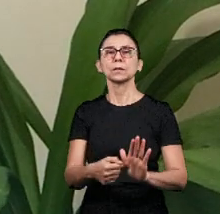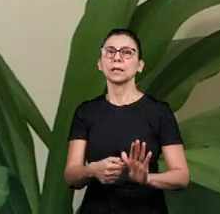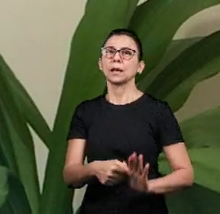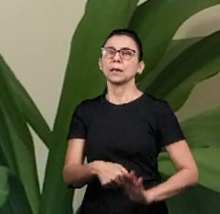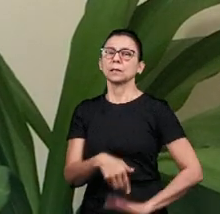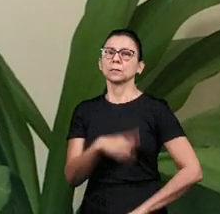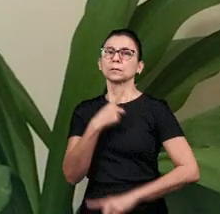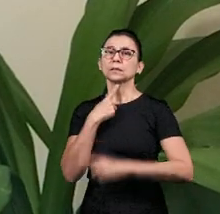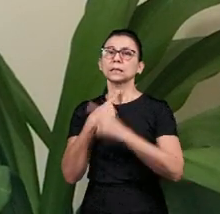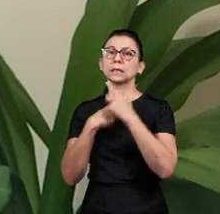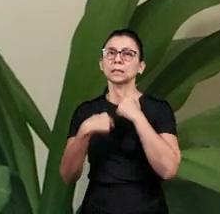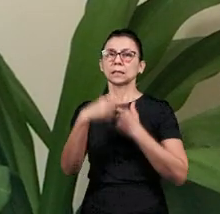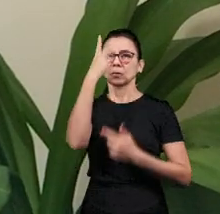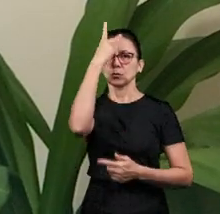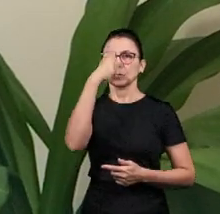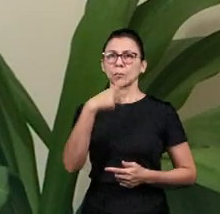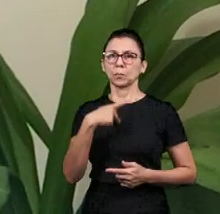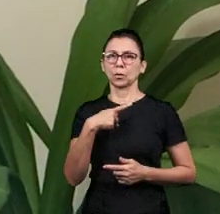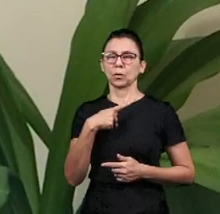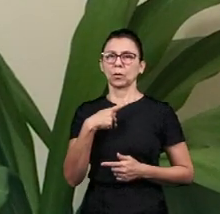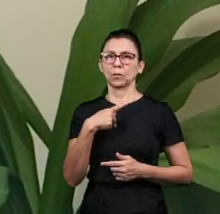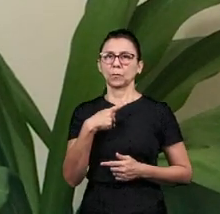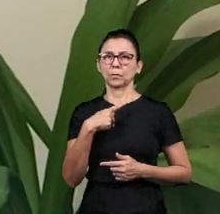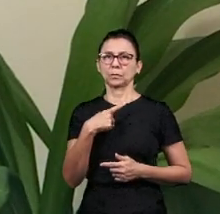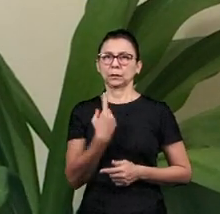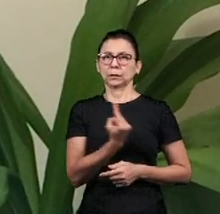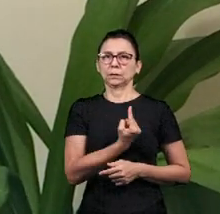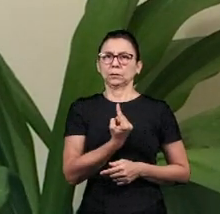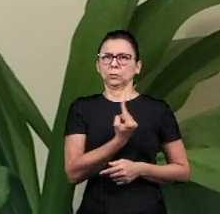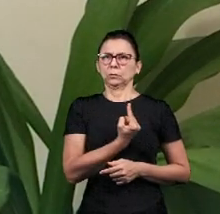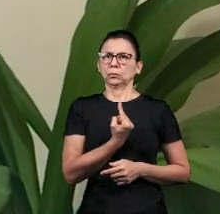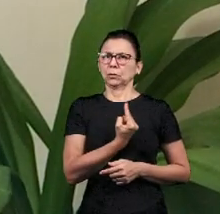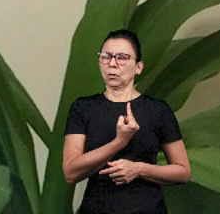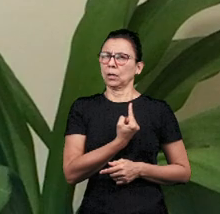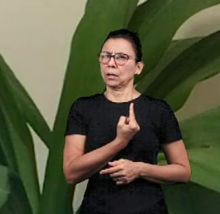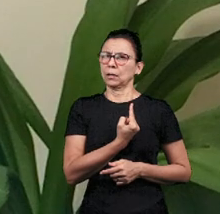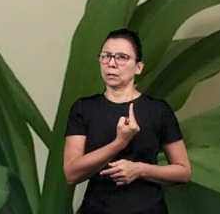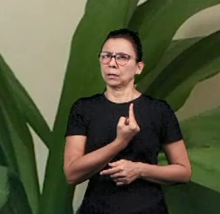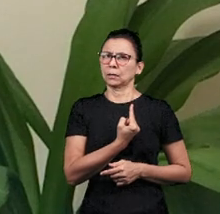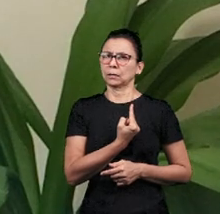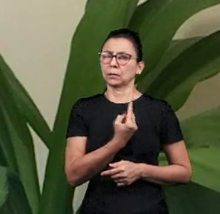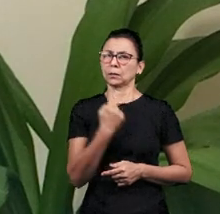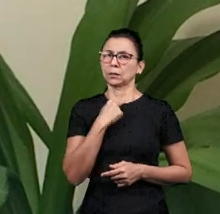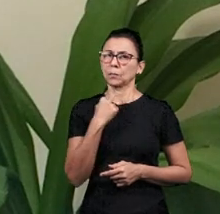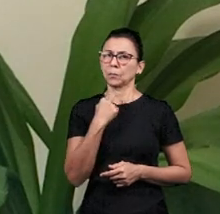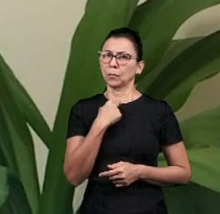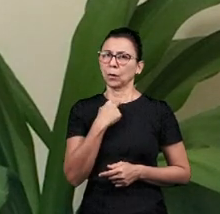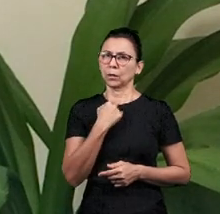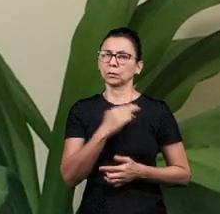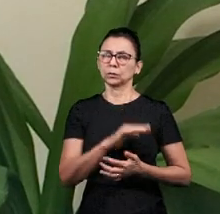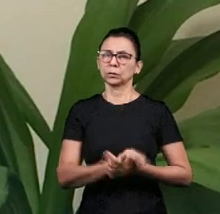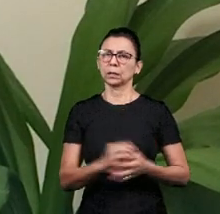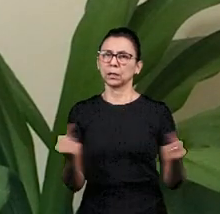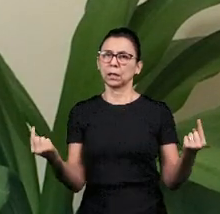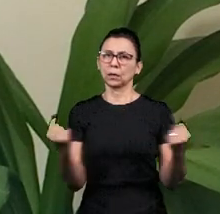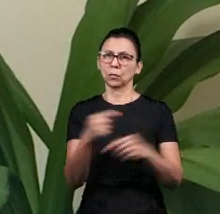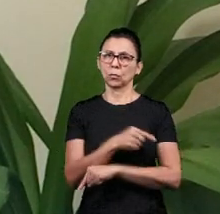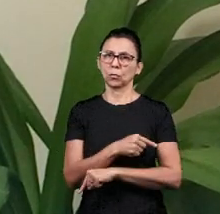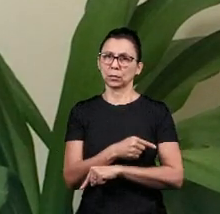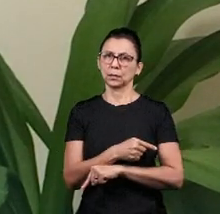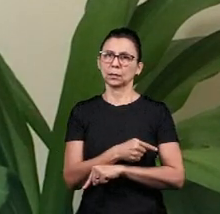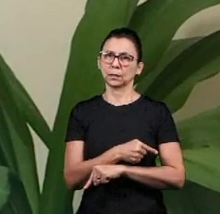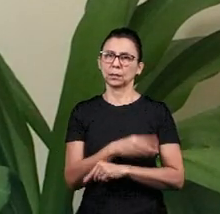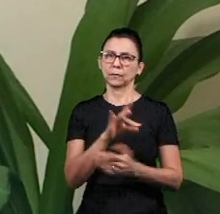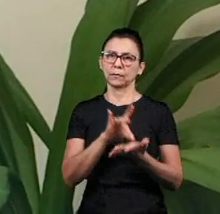son propre désir, celui qui se sépare, celui qui s'isole. » Il se rebelle contre la véritable sagesse.